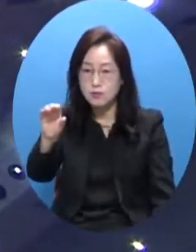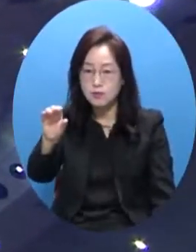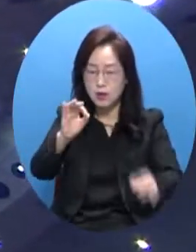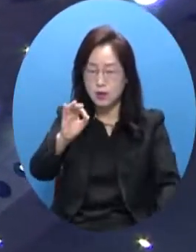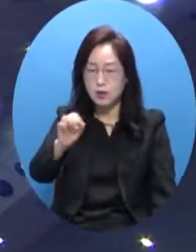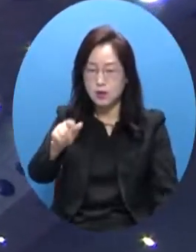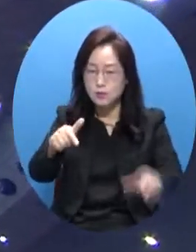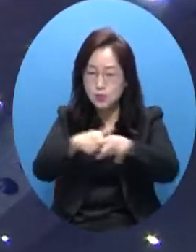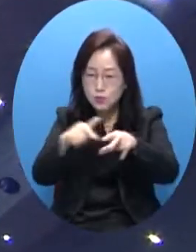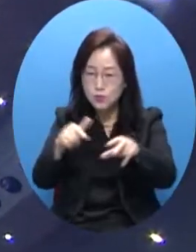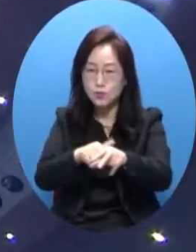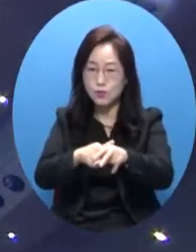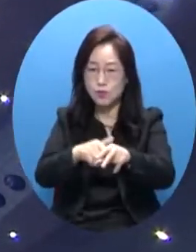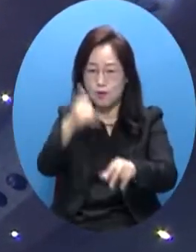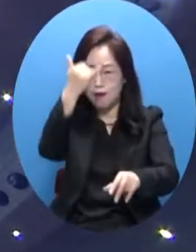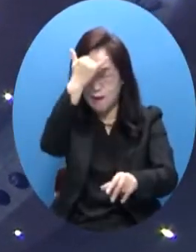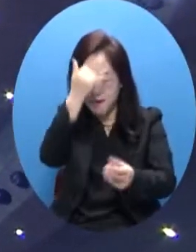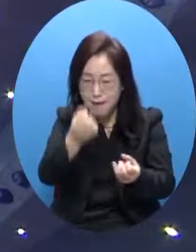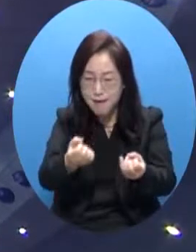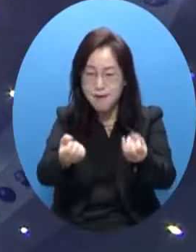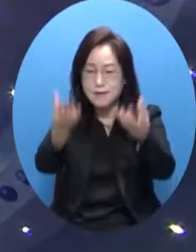형식과 예식에 갇혀져 있어서